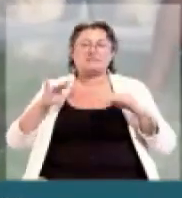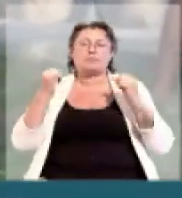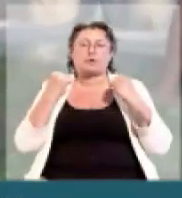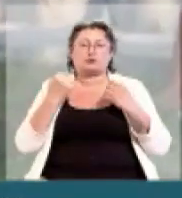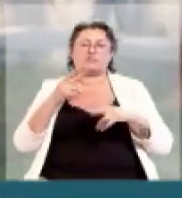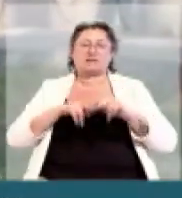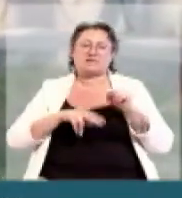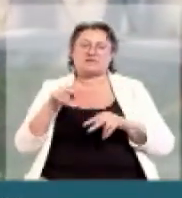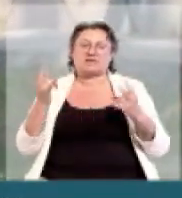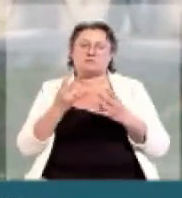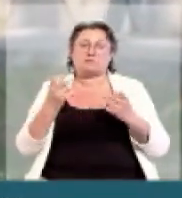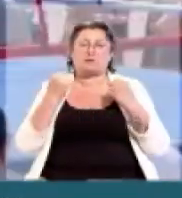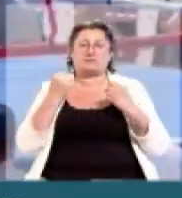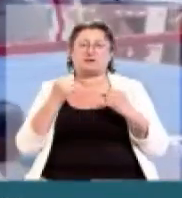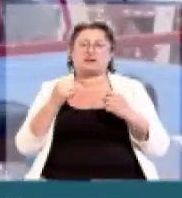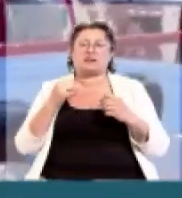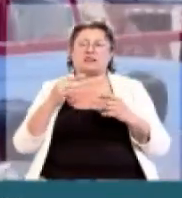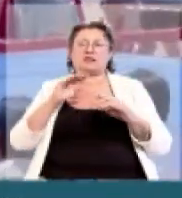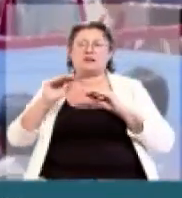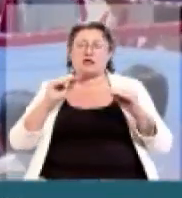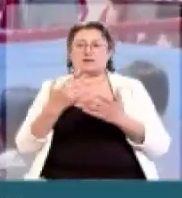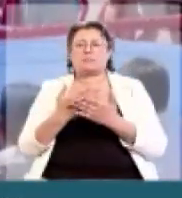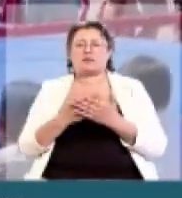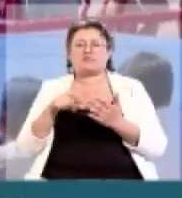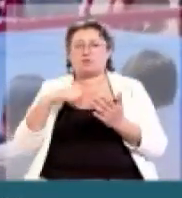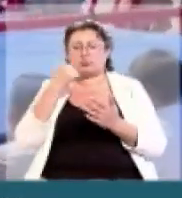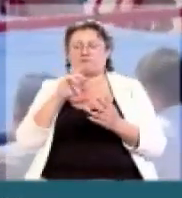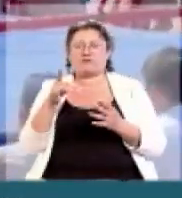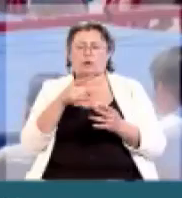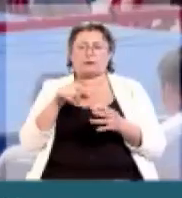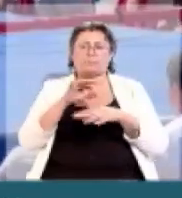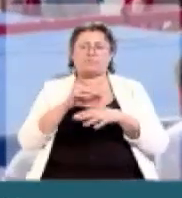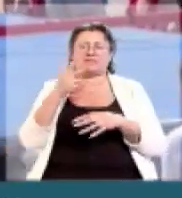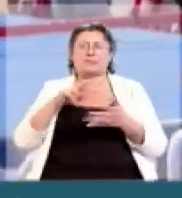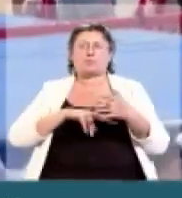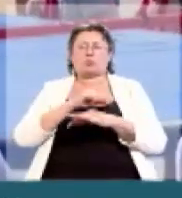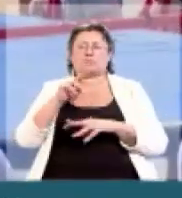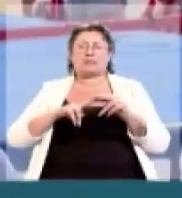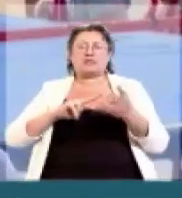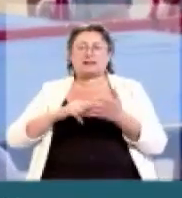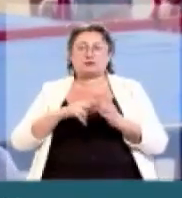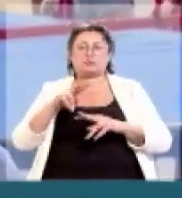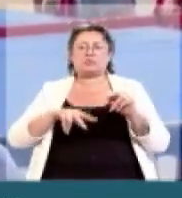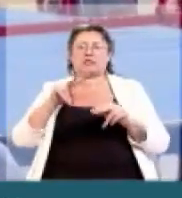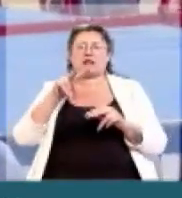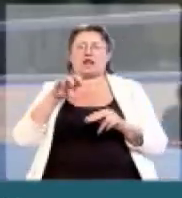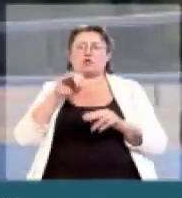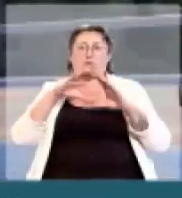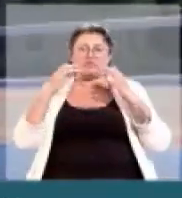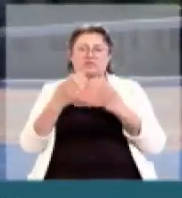ведется строительство необходимой спортивной инфраструктуры. К примеру, в этом году в регионе реализуется три проекта. Планируется построить ледовый корт